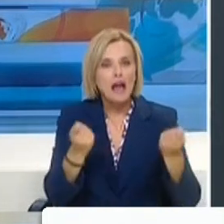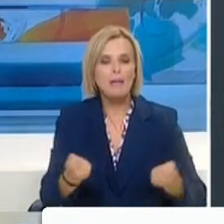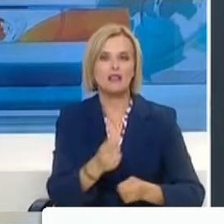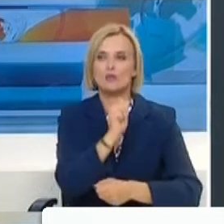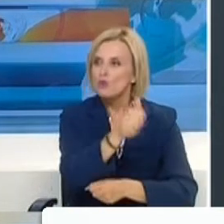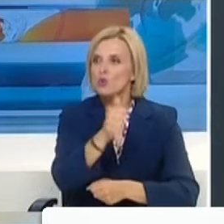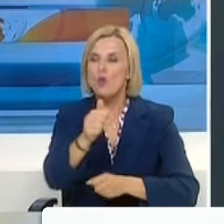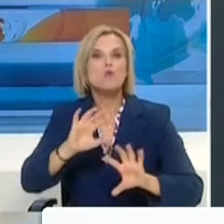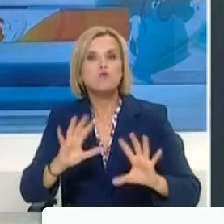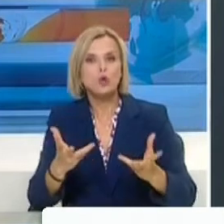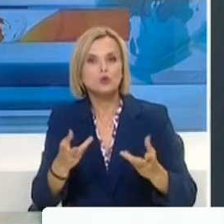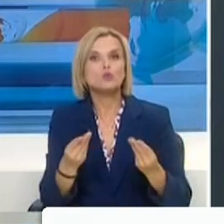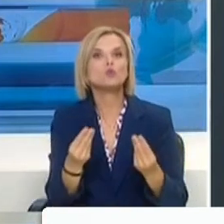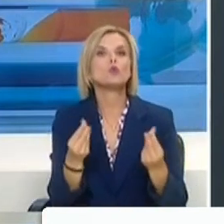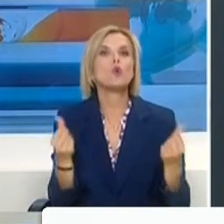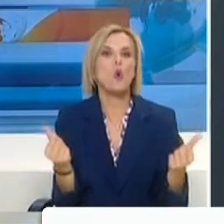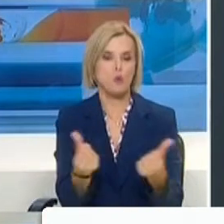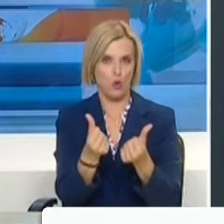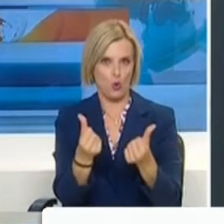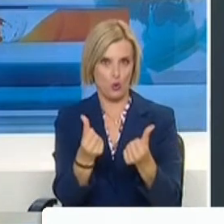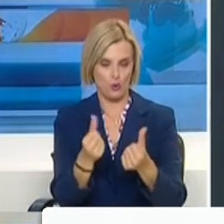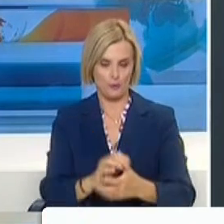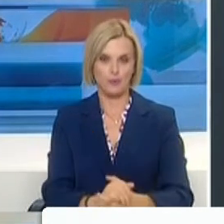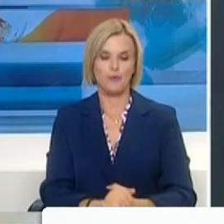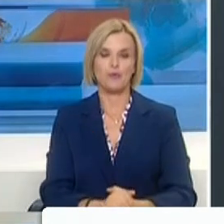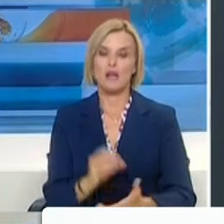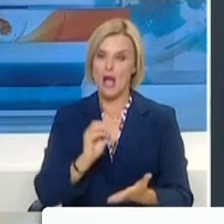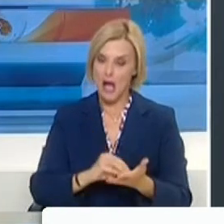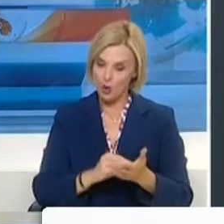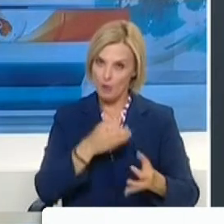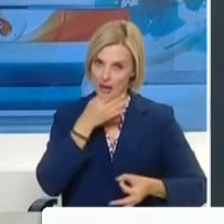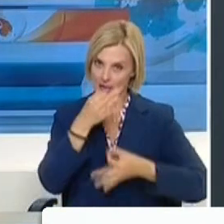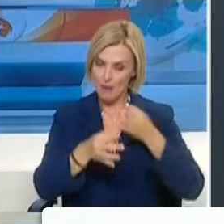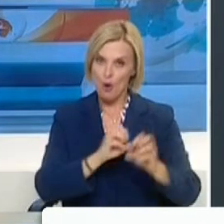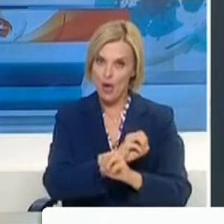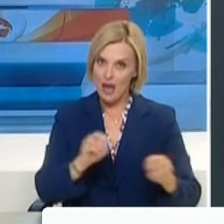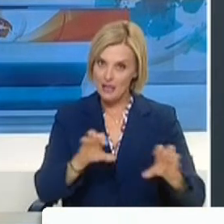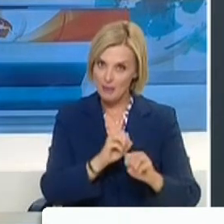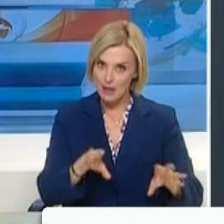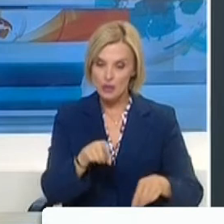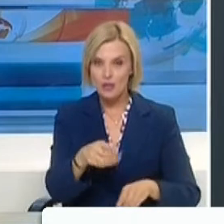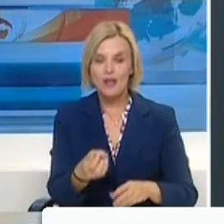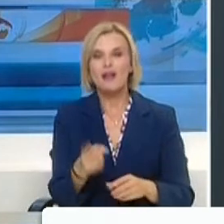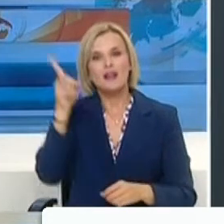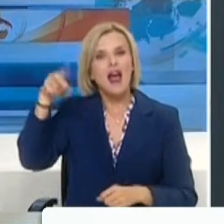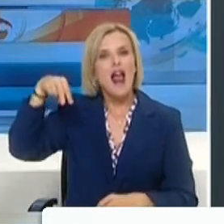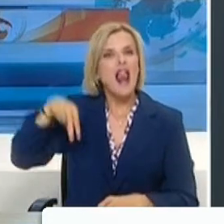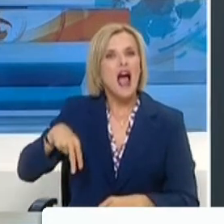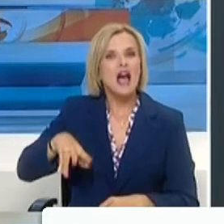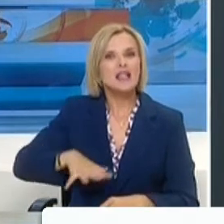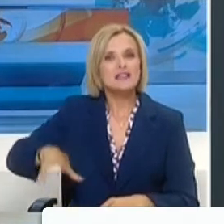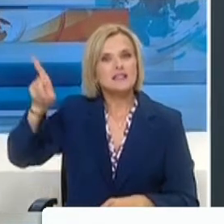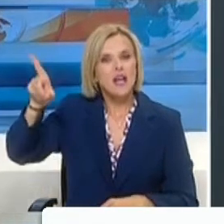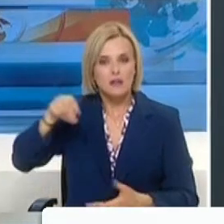Υγειονομική Επιτροπή. Σχετικά με τα επιχειρησιακά ζητήματα, θα ήθελα να σας ενημερώσω ότι στην Νέα Σμύρνη Λάρισας είναι σε